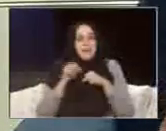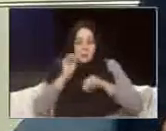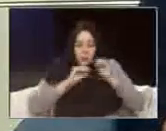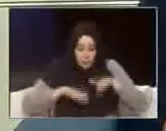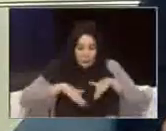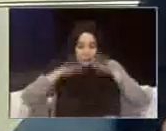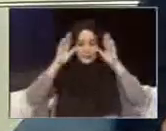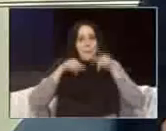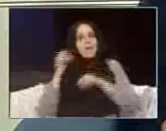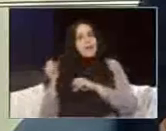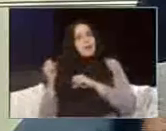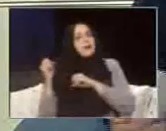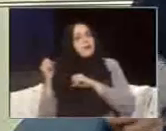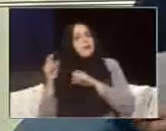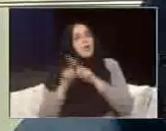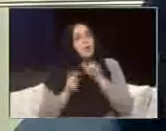تركها